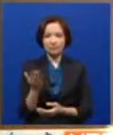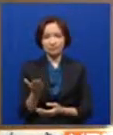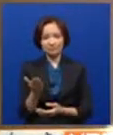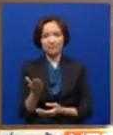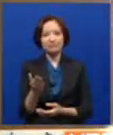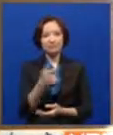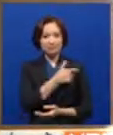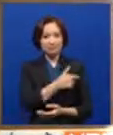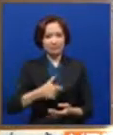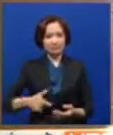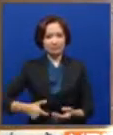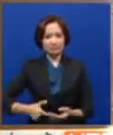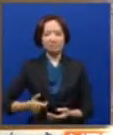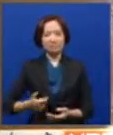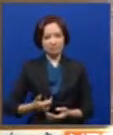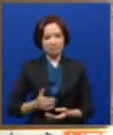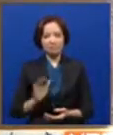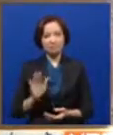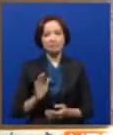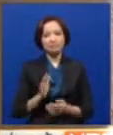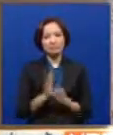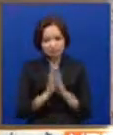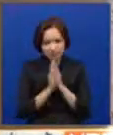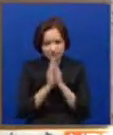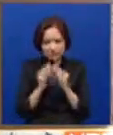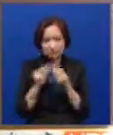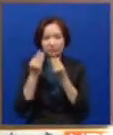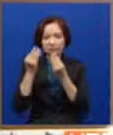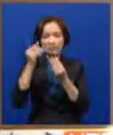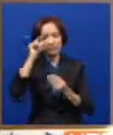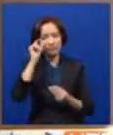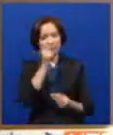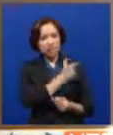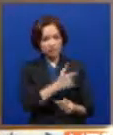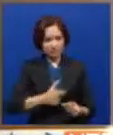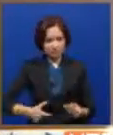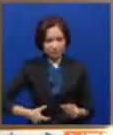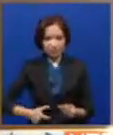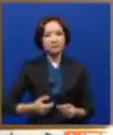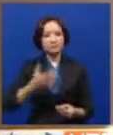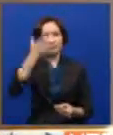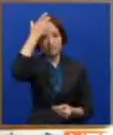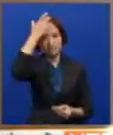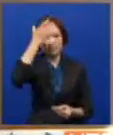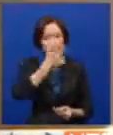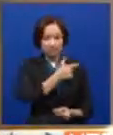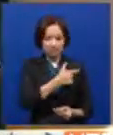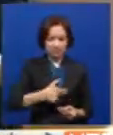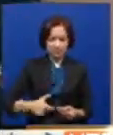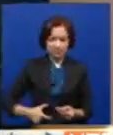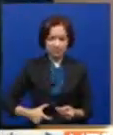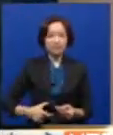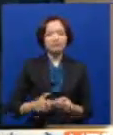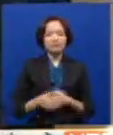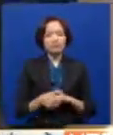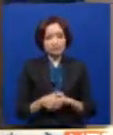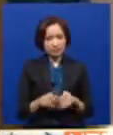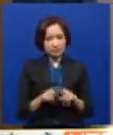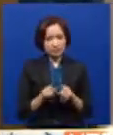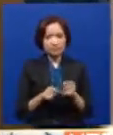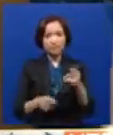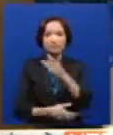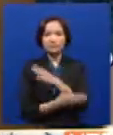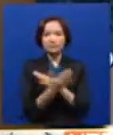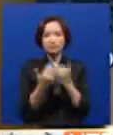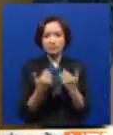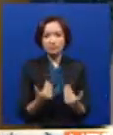นารูโตะมีพระราชดำรัสถวายพระพรพระบาทสมเด็จพระเจ้าอยู่หัวและสมเด็จพระนางเจ้าพระบรมราชินีนาถซึ่งในโอกาส